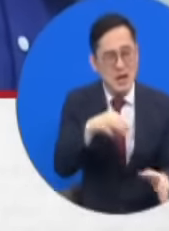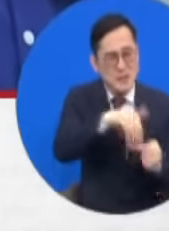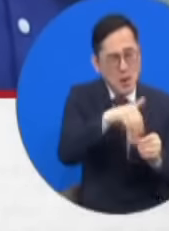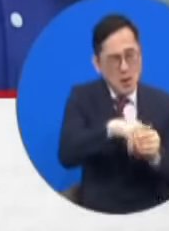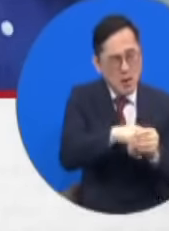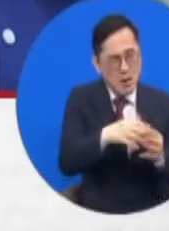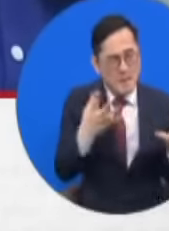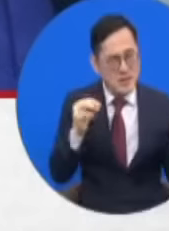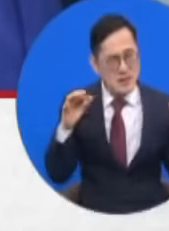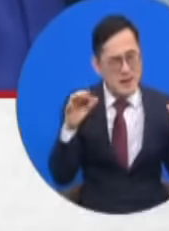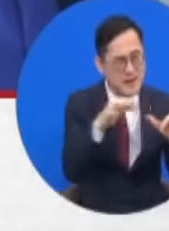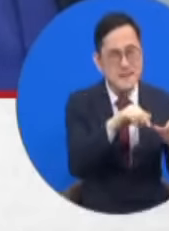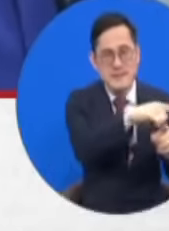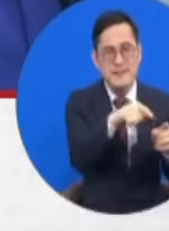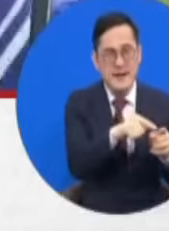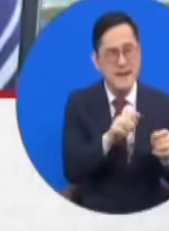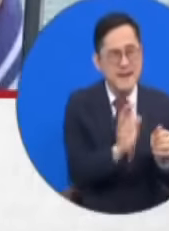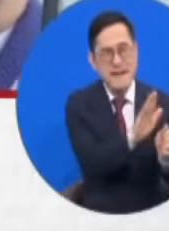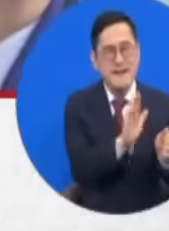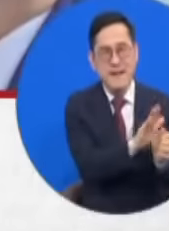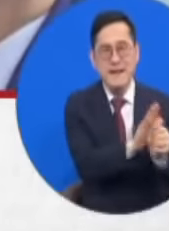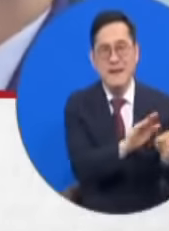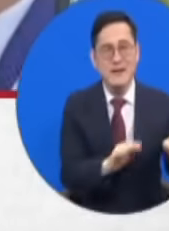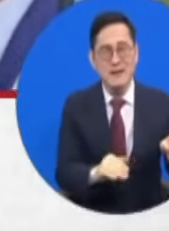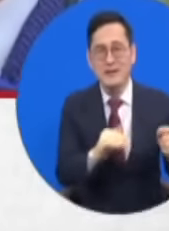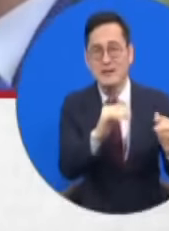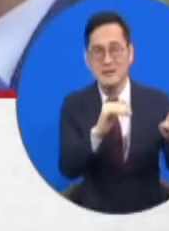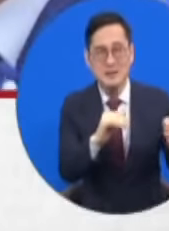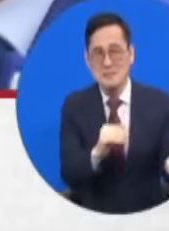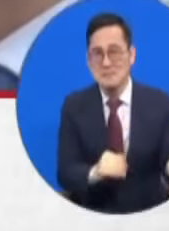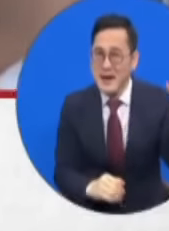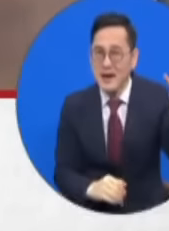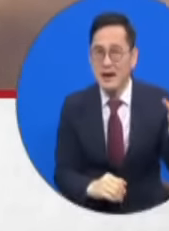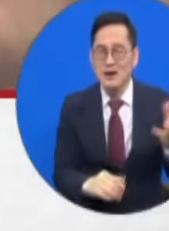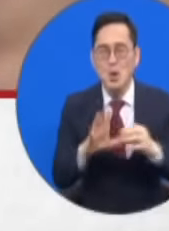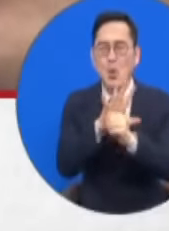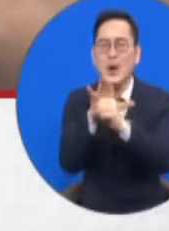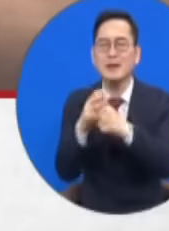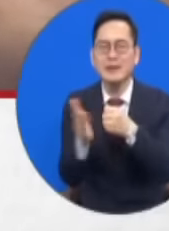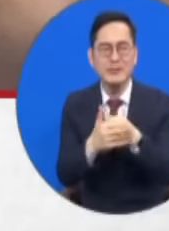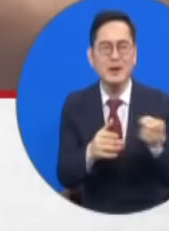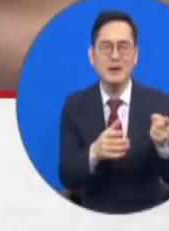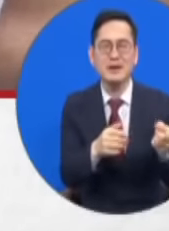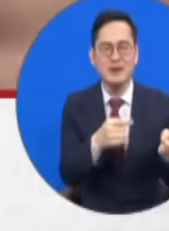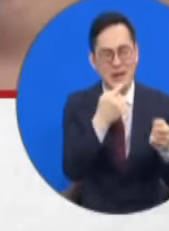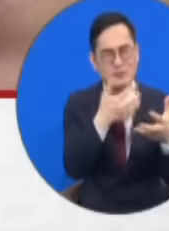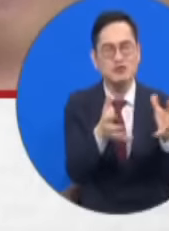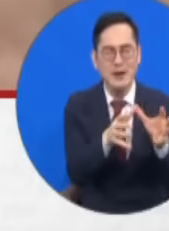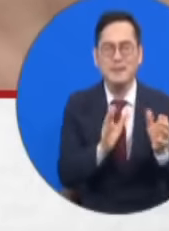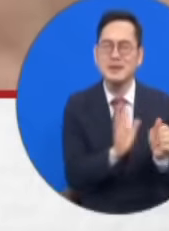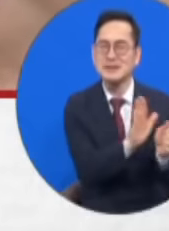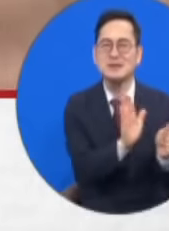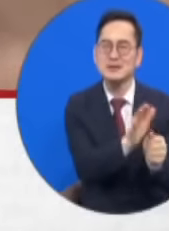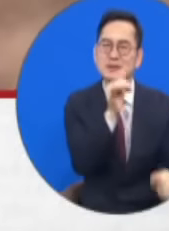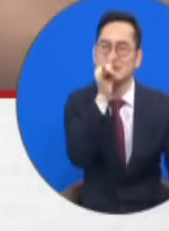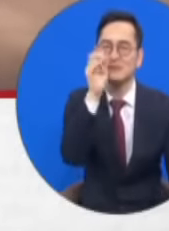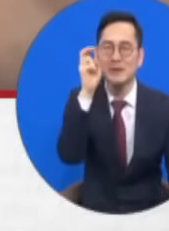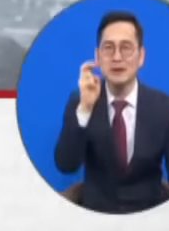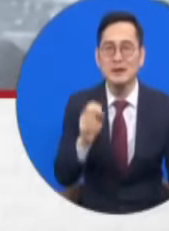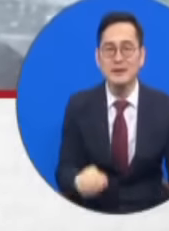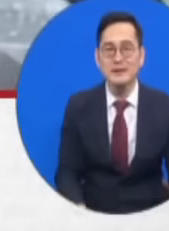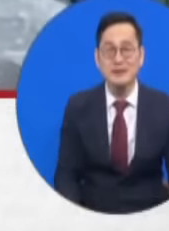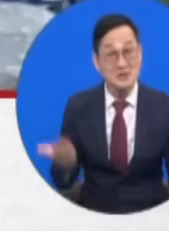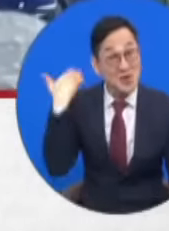의석수는 그렇게 큰 차이가 났지만 전체적인 득표율 차이는 8%포인트밖에 안 났거든요. 예. 그래서 지금은 격전지가 늘고 있다고 하는